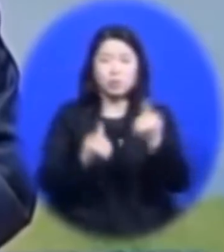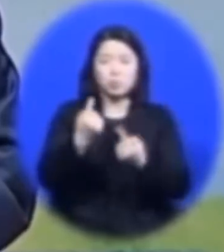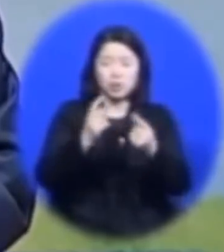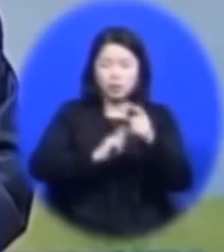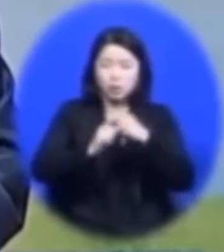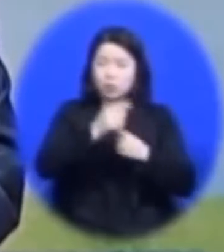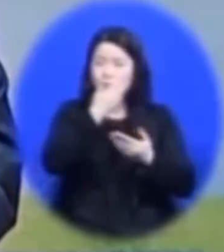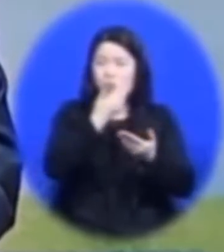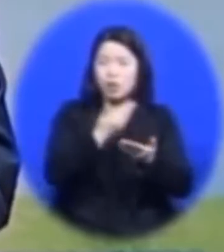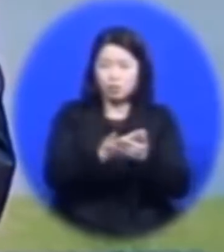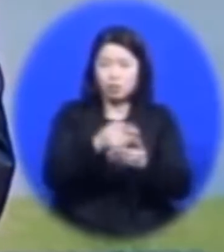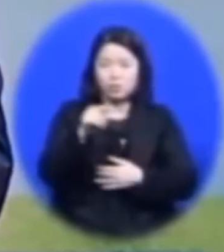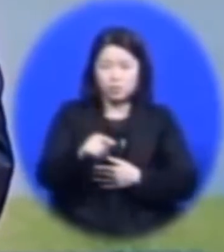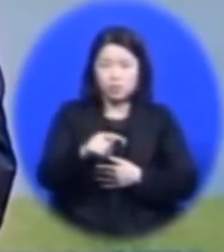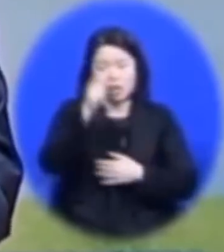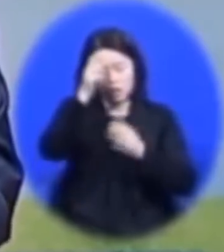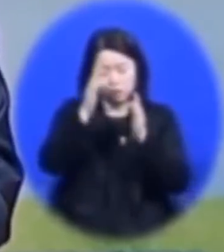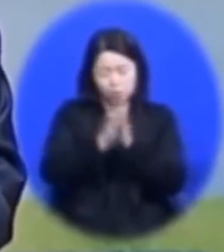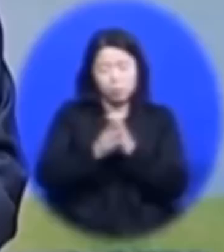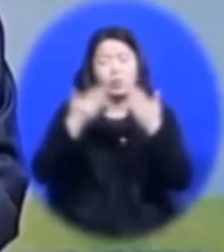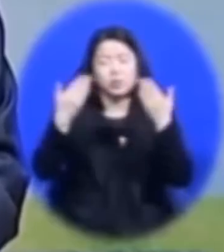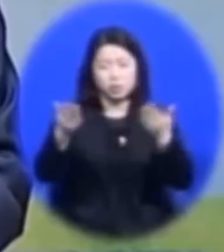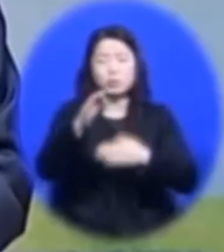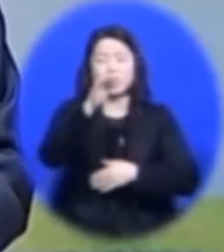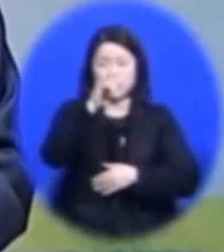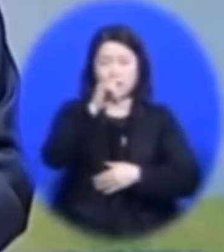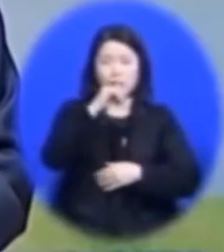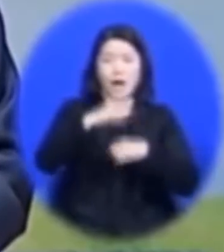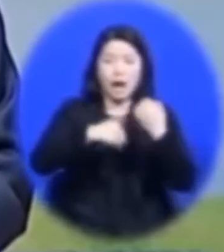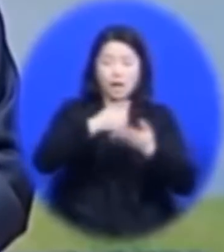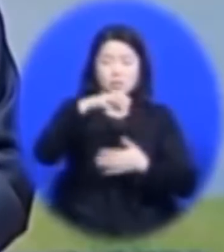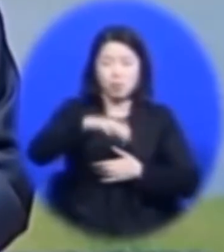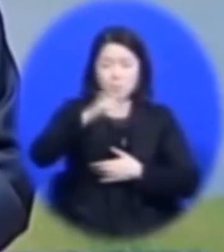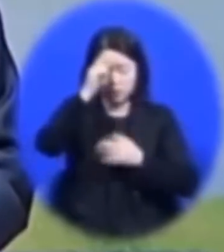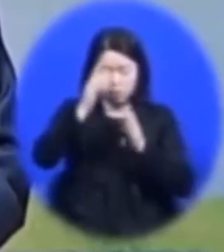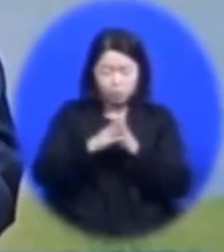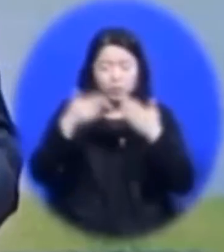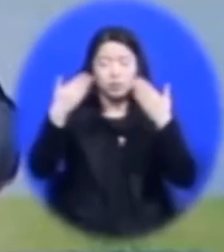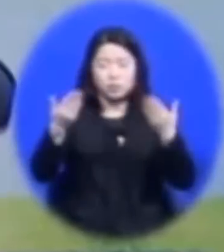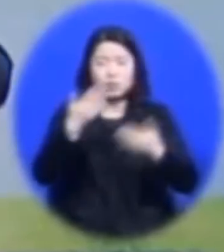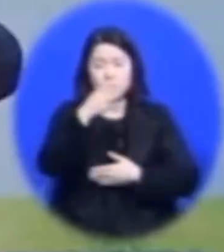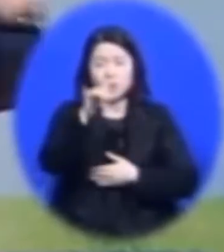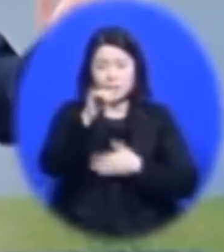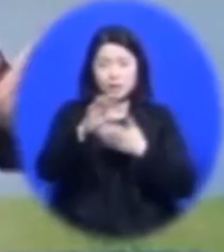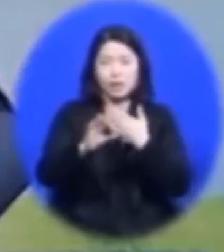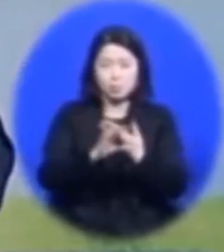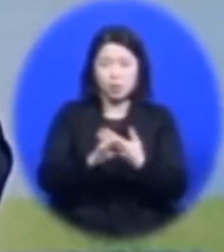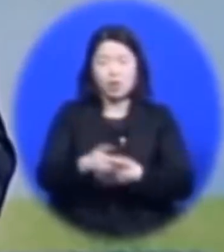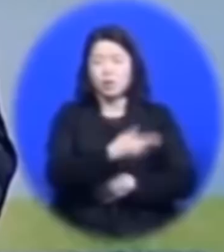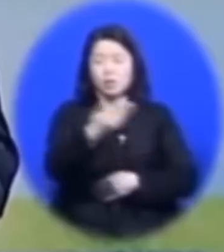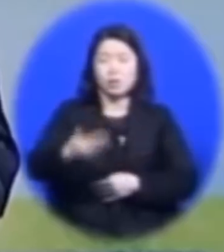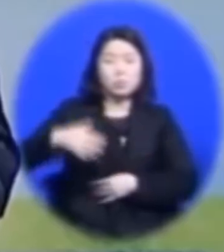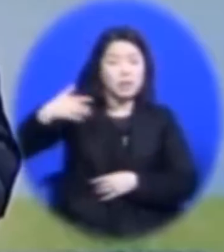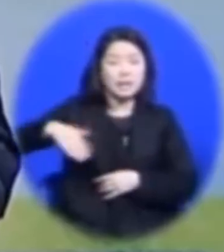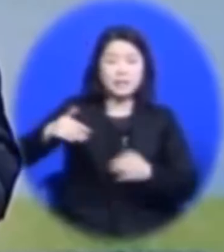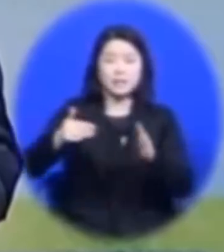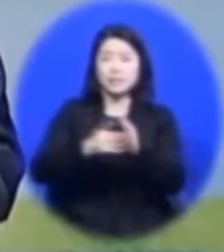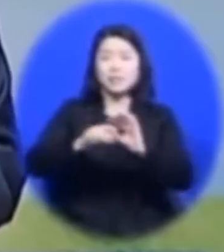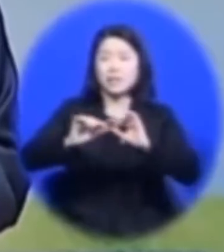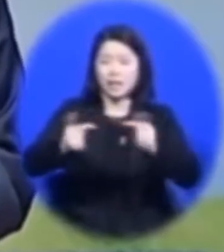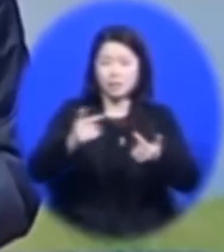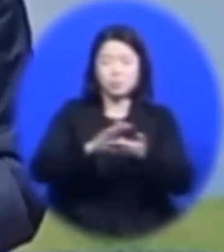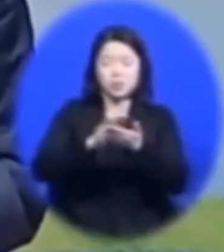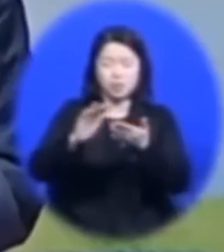기도를 하고 있다는 하나님 앞에 기도할 수 있다면 여러분은 아직 끝이 아닌 거예요